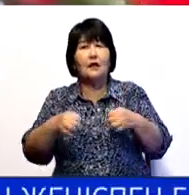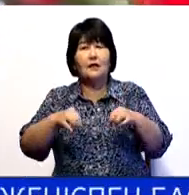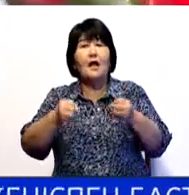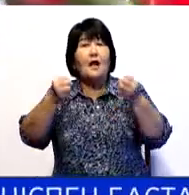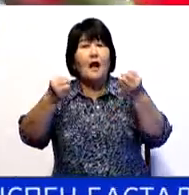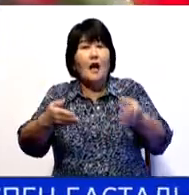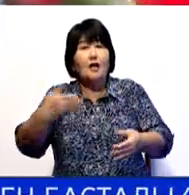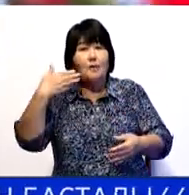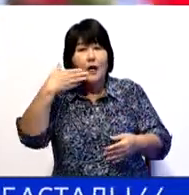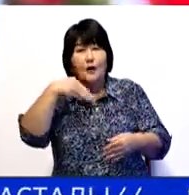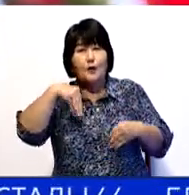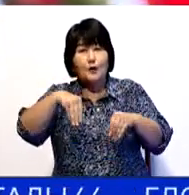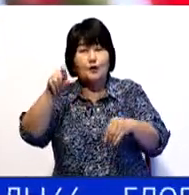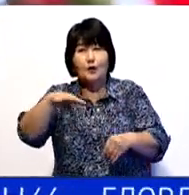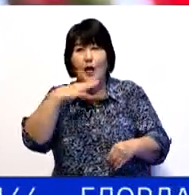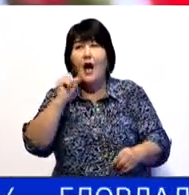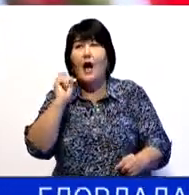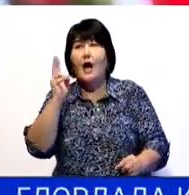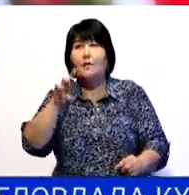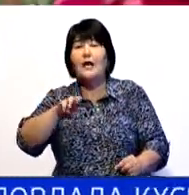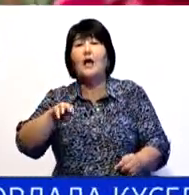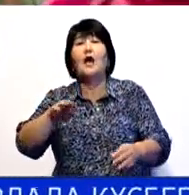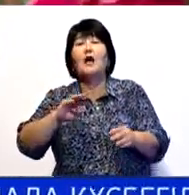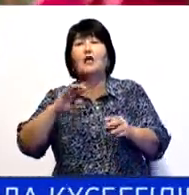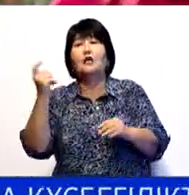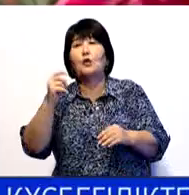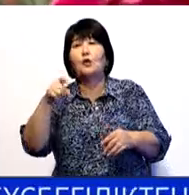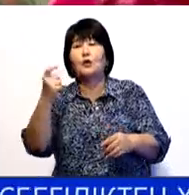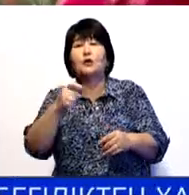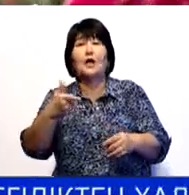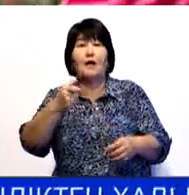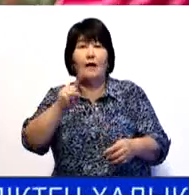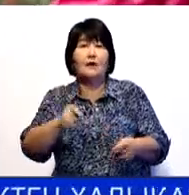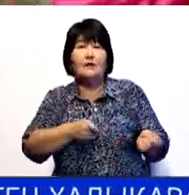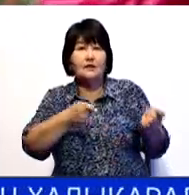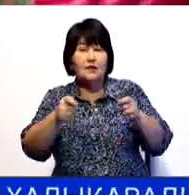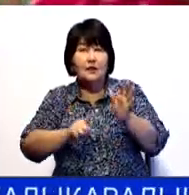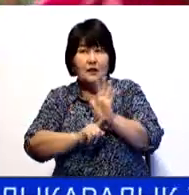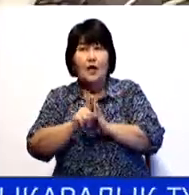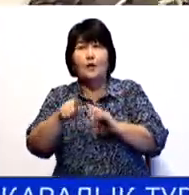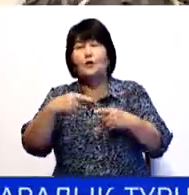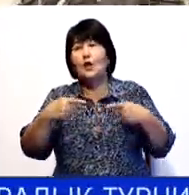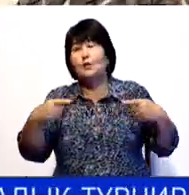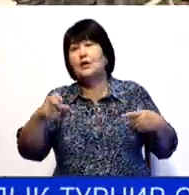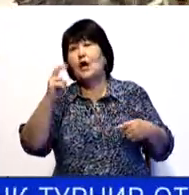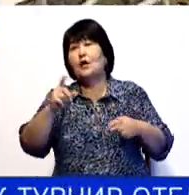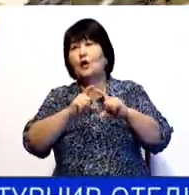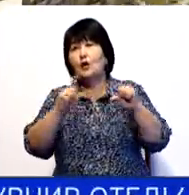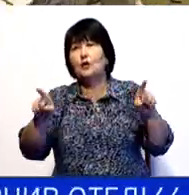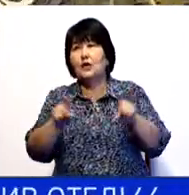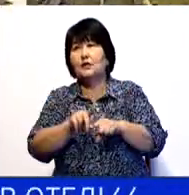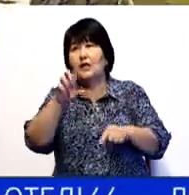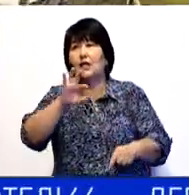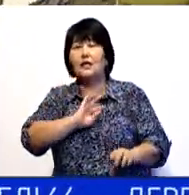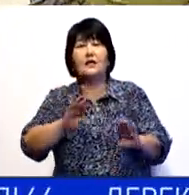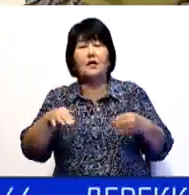қарапайым күрішшілер де аз емес. Ақмая шаруа қожалығының бастамасымен ауылға көгілдір отын жеткізілді. Сондай-ақ бірнеше әлеуметтік нысан ел игілігіне